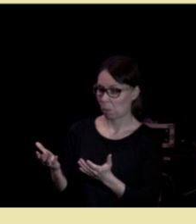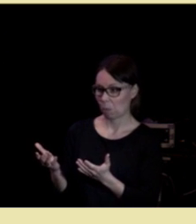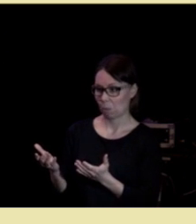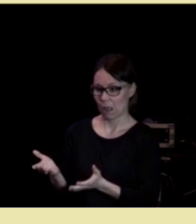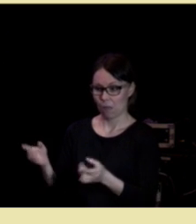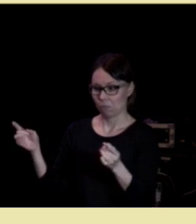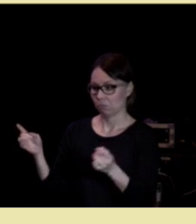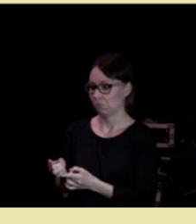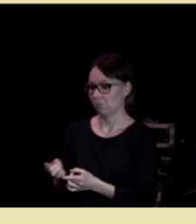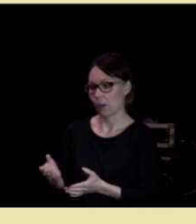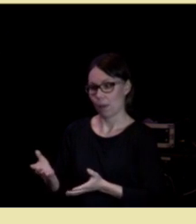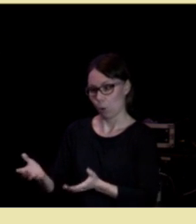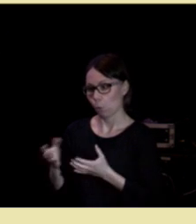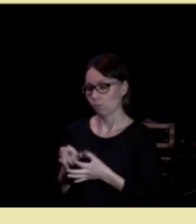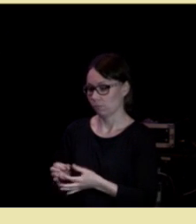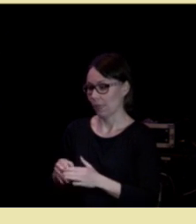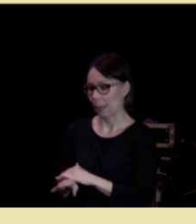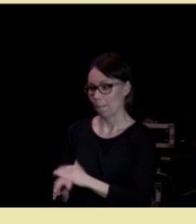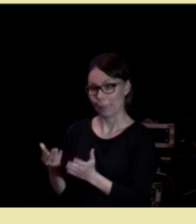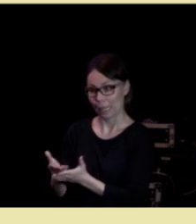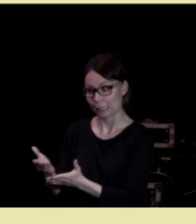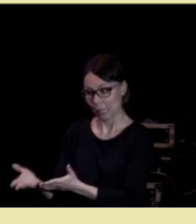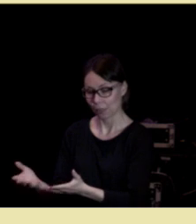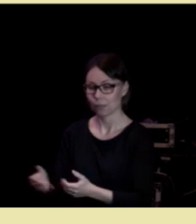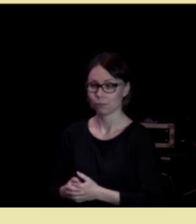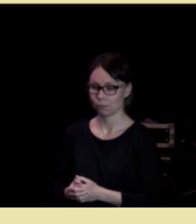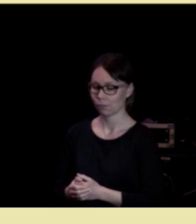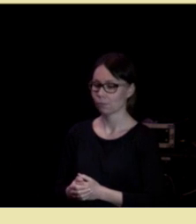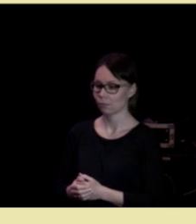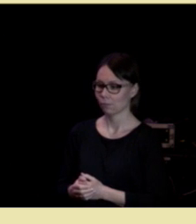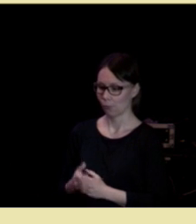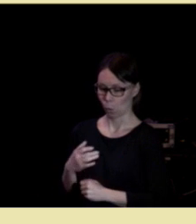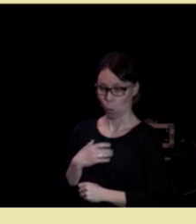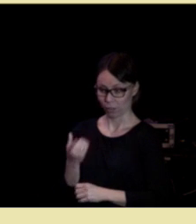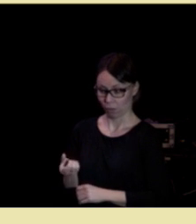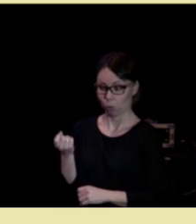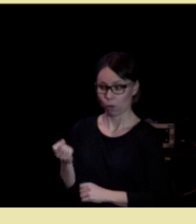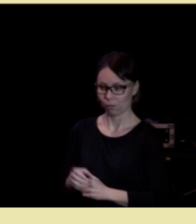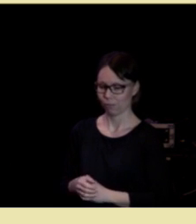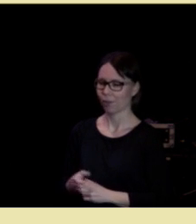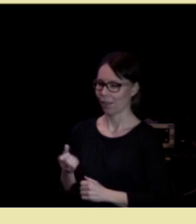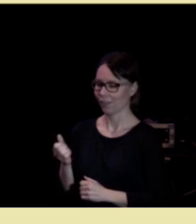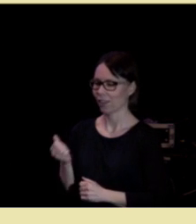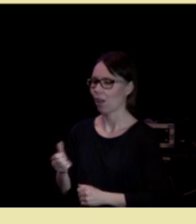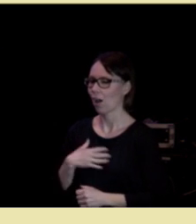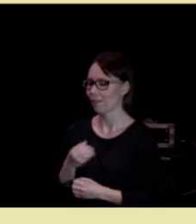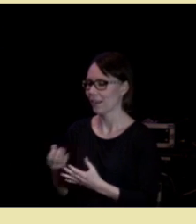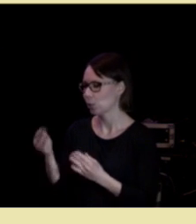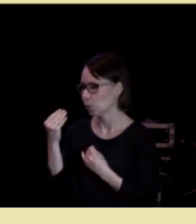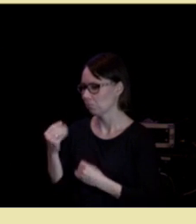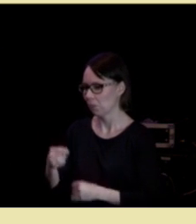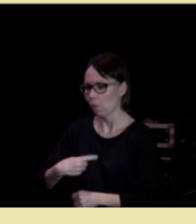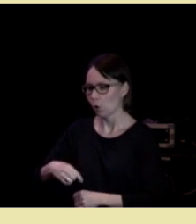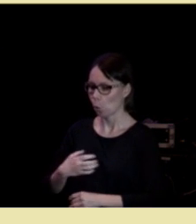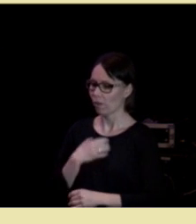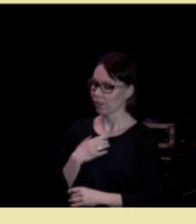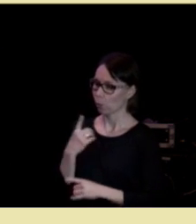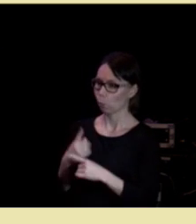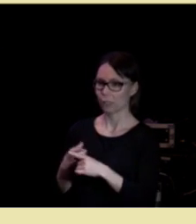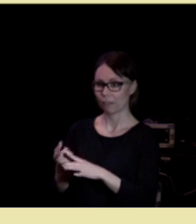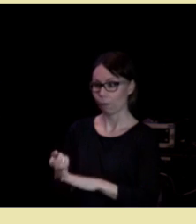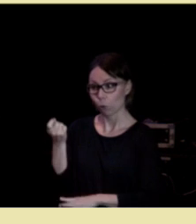behov for hjemmetjenester. Og et overraskende funn, det skal man ha I de fleste studier, vårt overraskende og positive